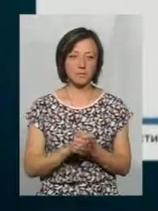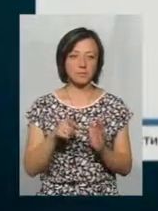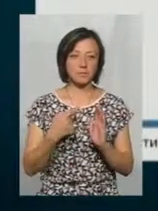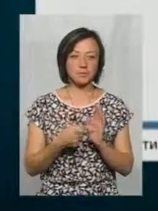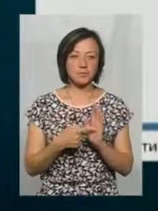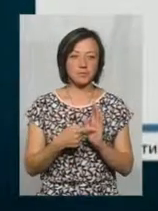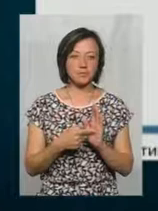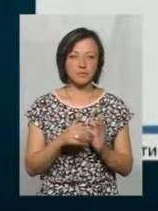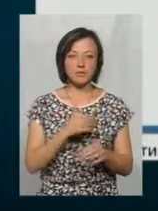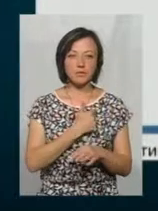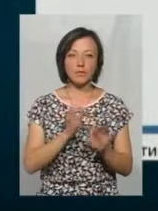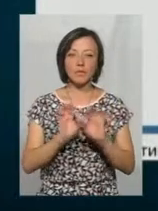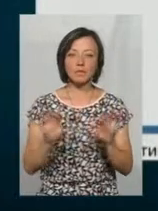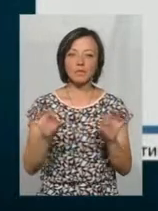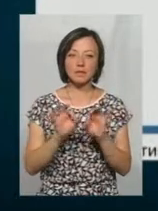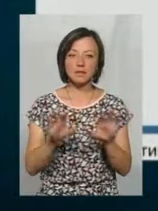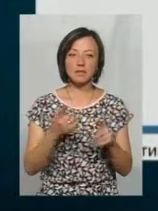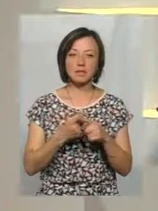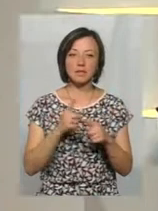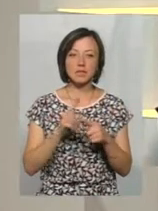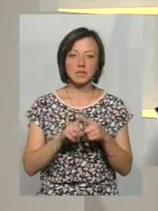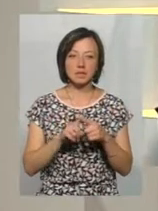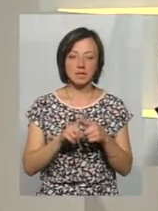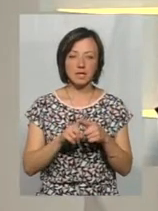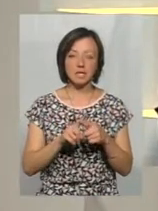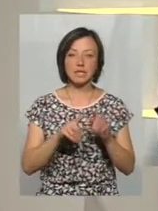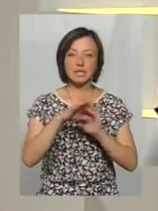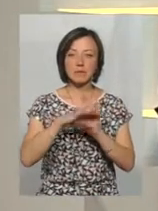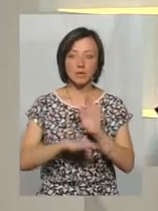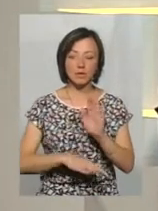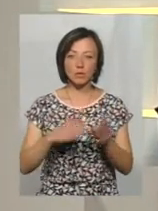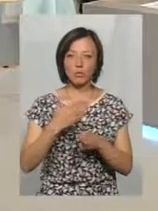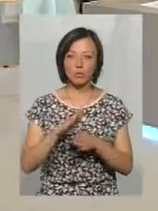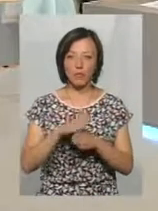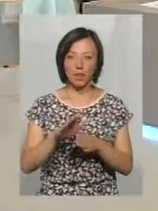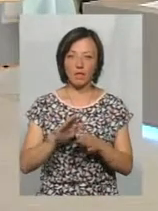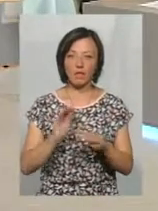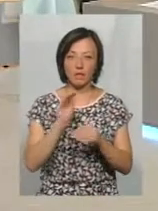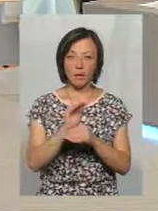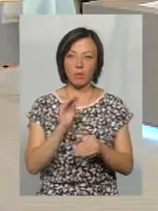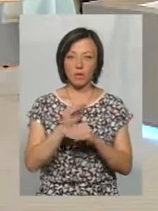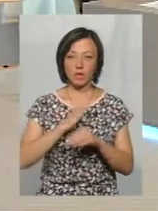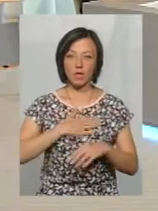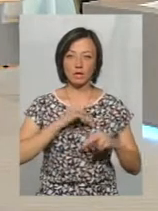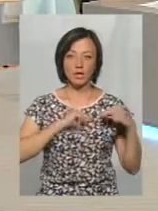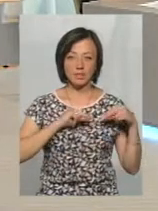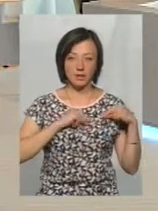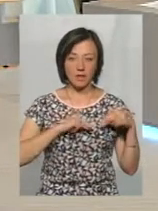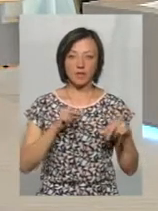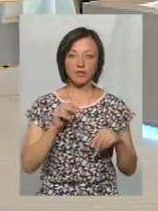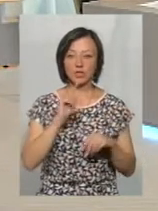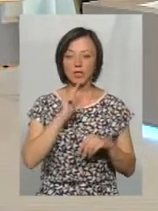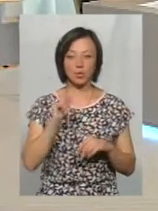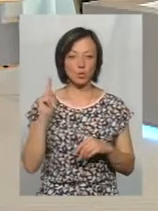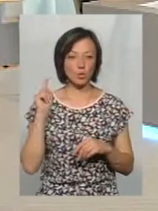хочу прокоментувати. Цей список поки що поступово наповнюється нашими працівниками, адже ще рік